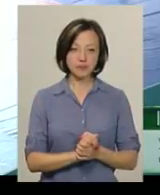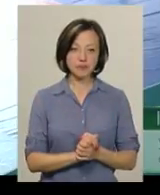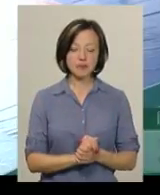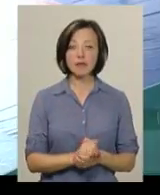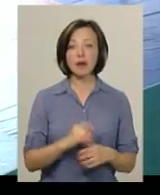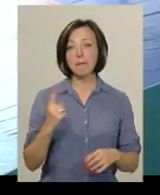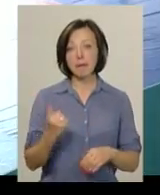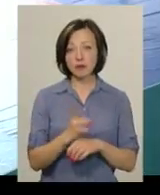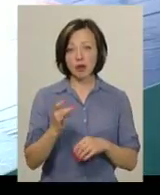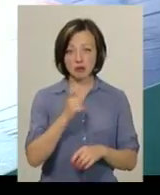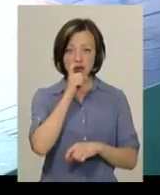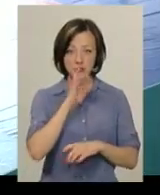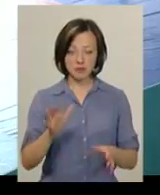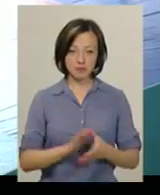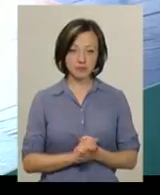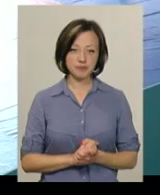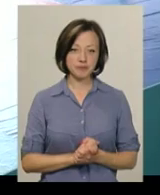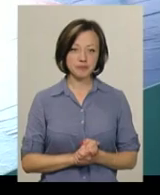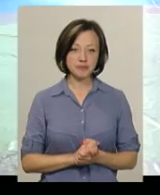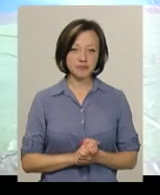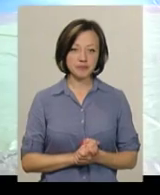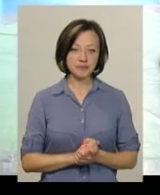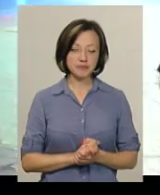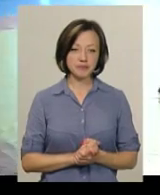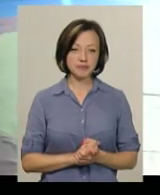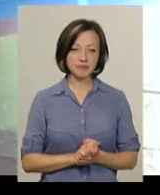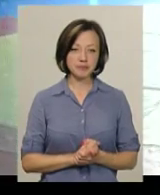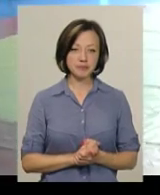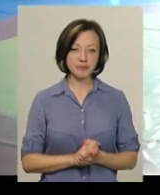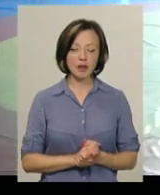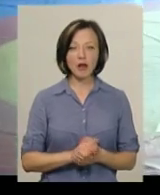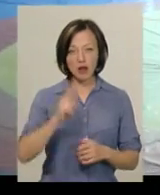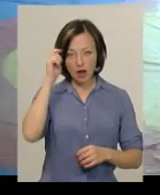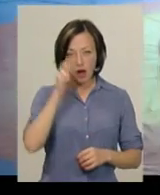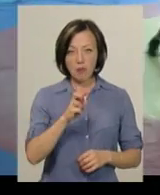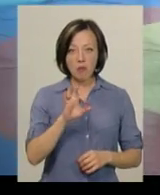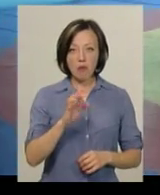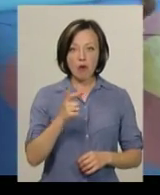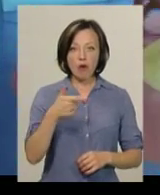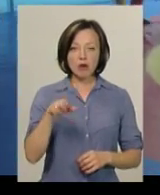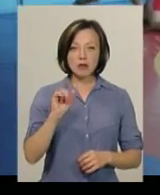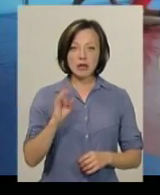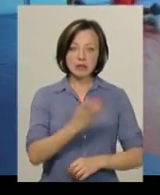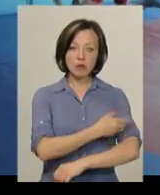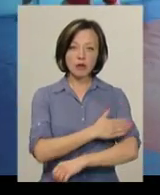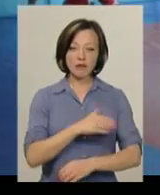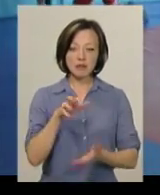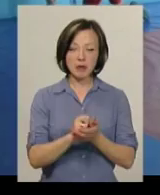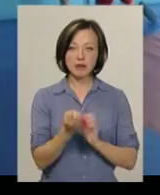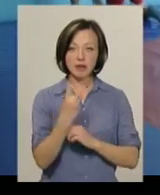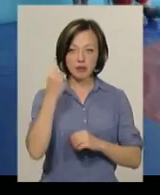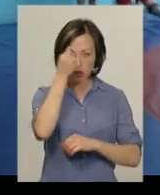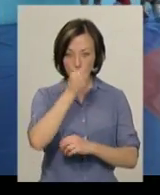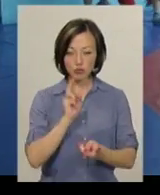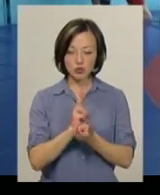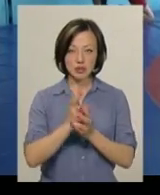разу після перерви. Пойде для першого разу за перерив. Богдан Прокопанко – учасник з Полтави. Вільною боротьбою займається 12 років. У